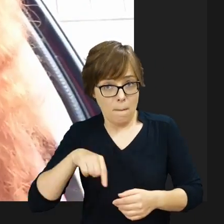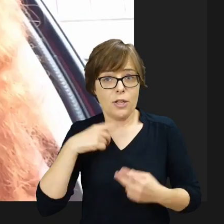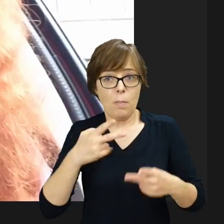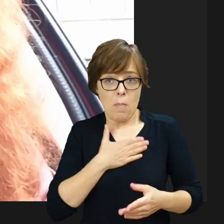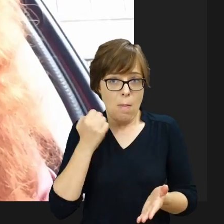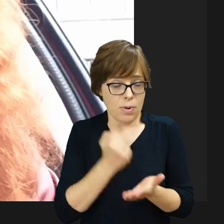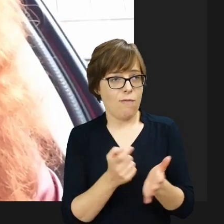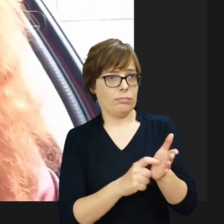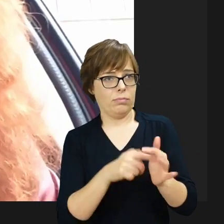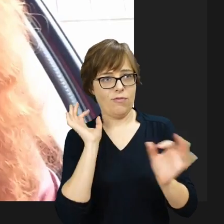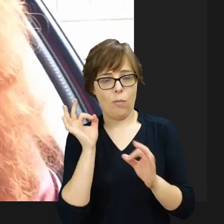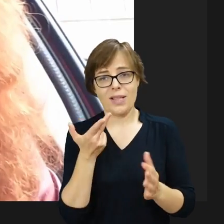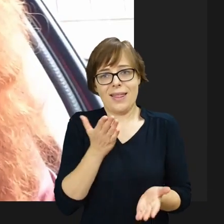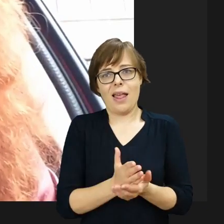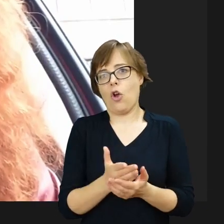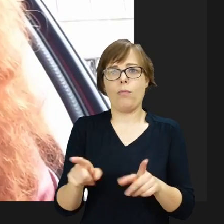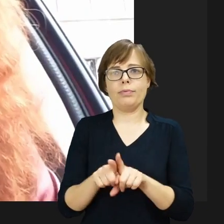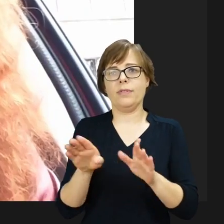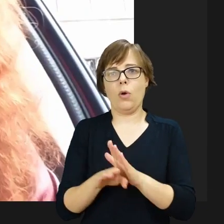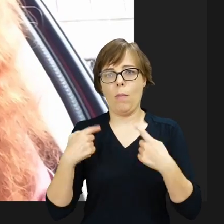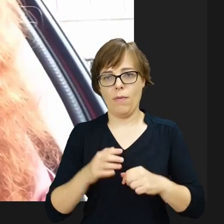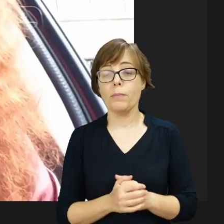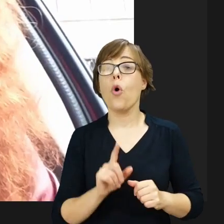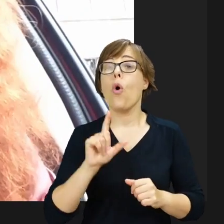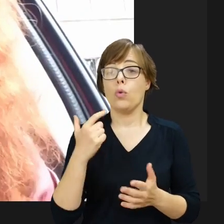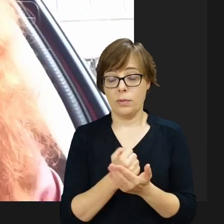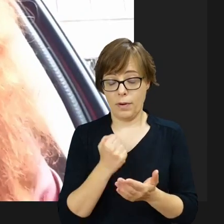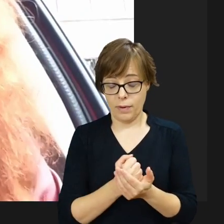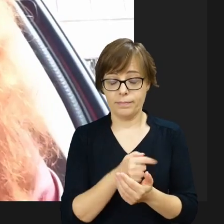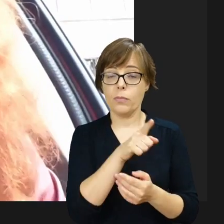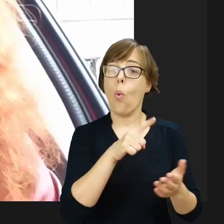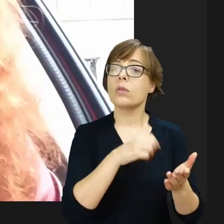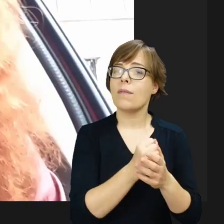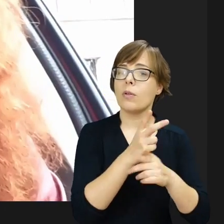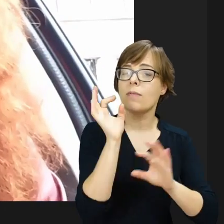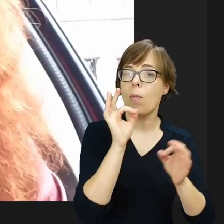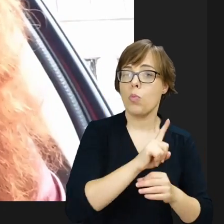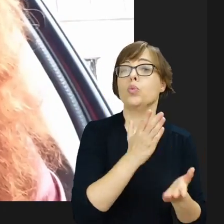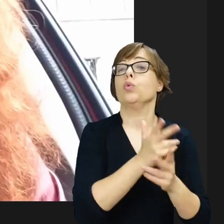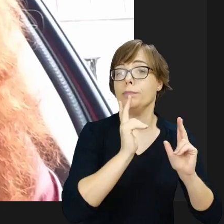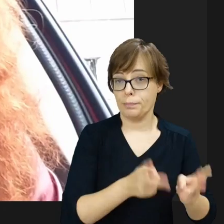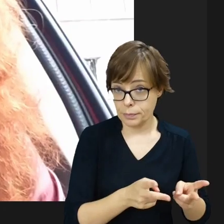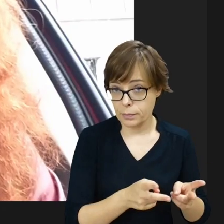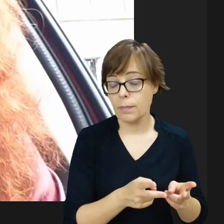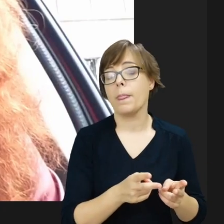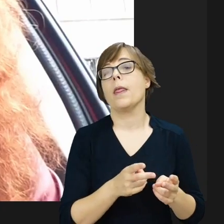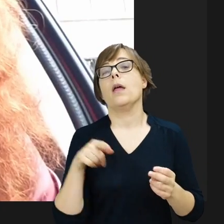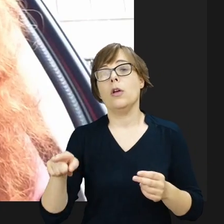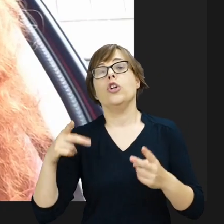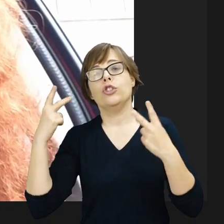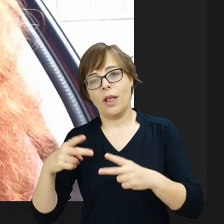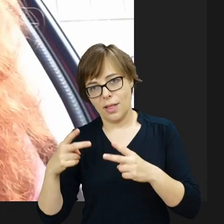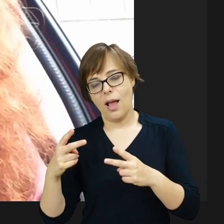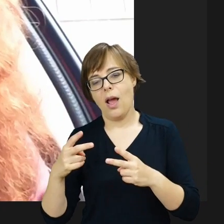Druga rzecz, która stała się, kiedy weszła ustawa o dostępie do informacji publicznej i skoro już dziennikarze zostali wtłoczeni w